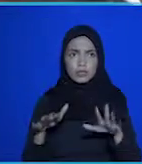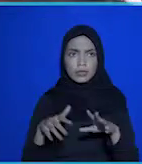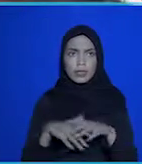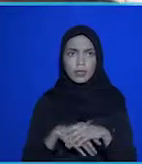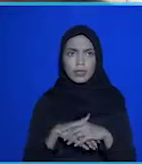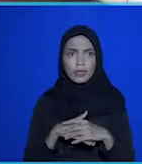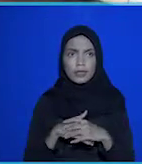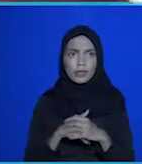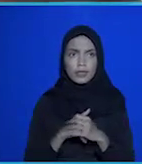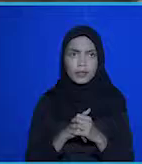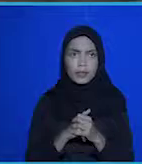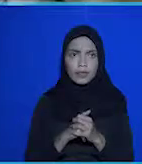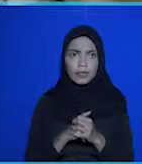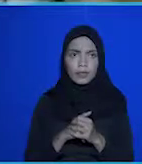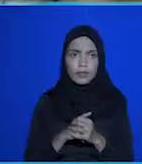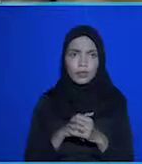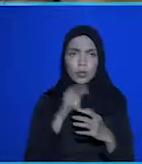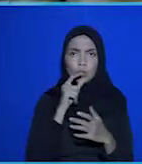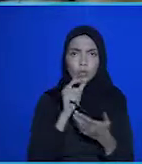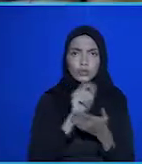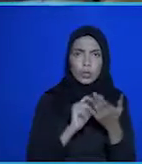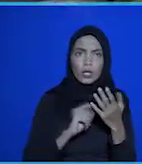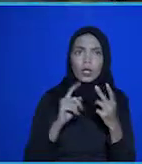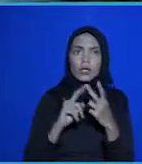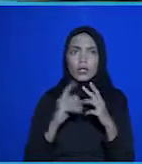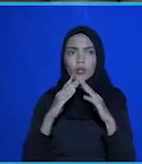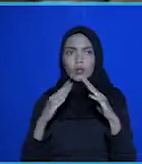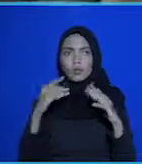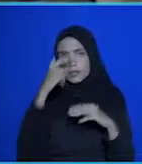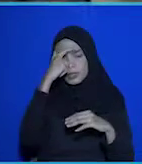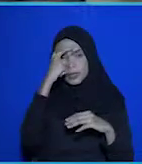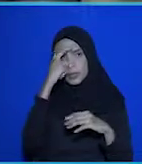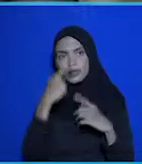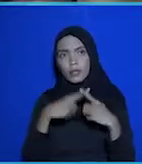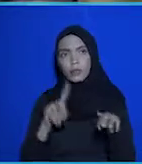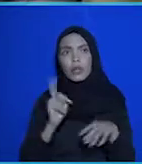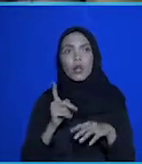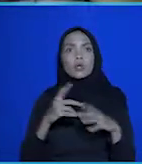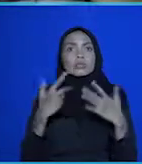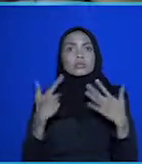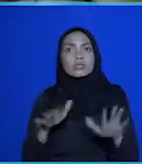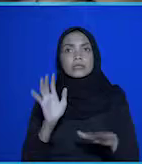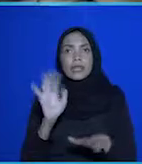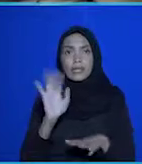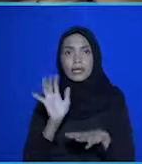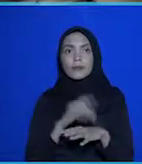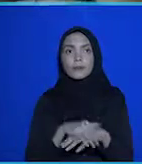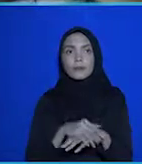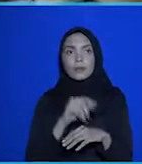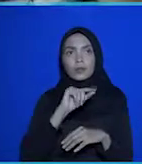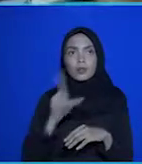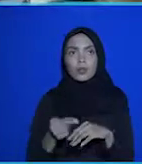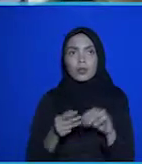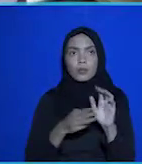selesai pemulihan sarana-prasarana kita, sekolah, rumah sakit. Namun kalau tidak selesai di saat itu,